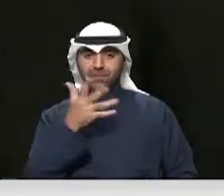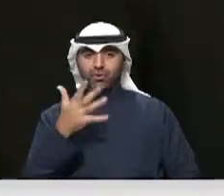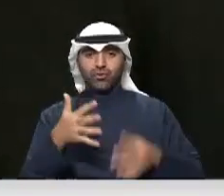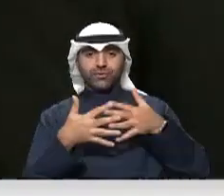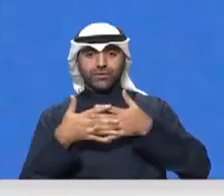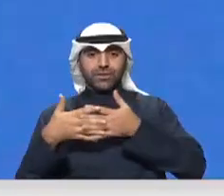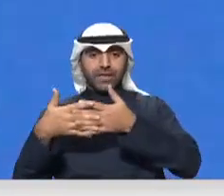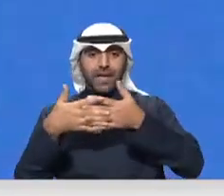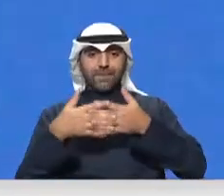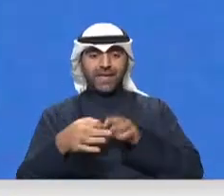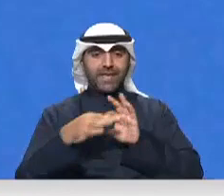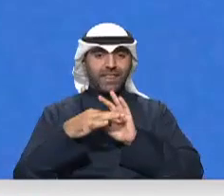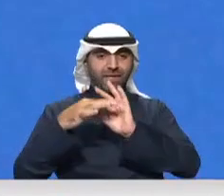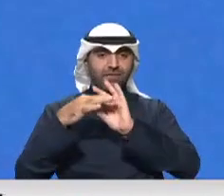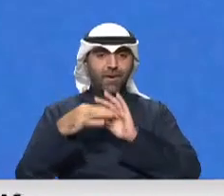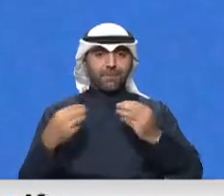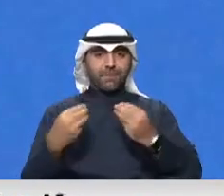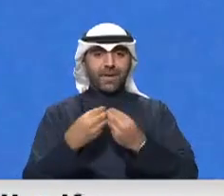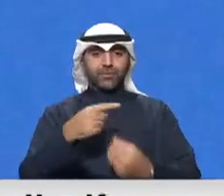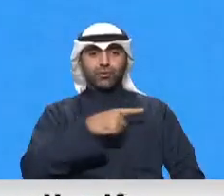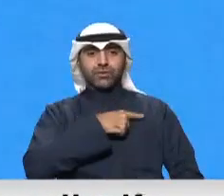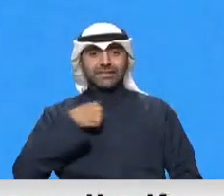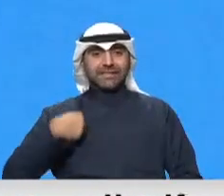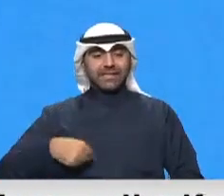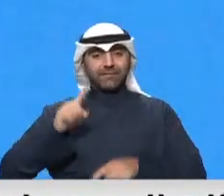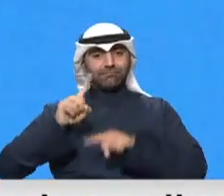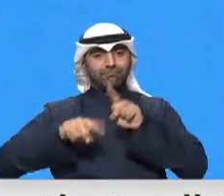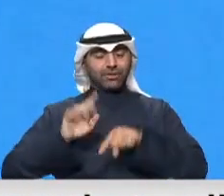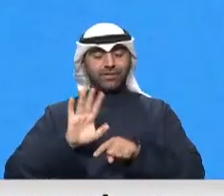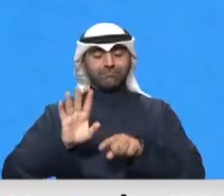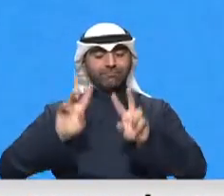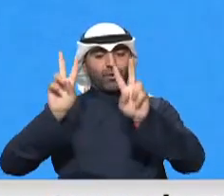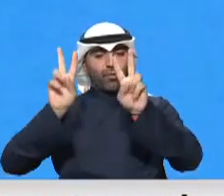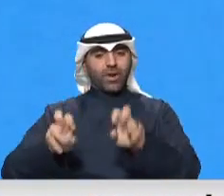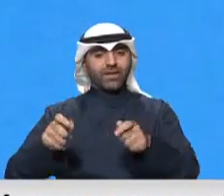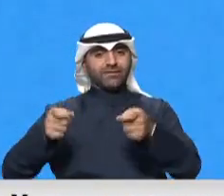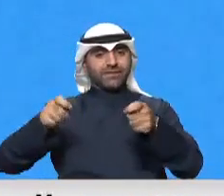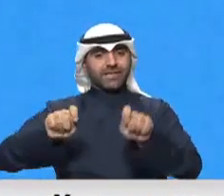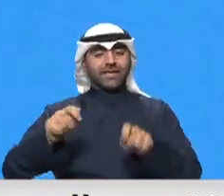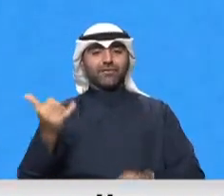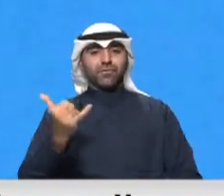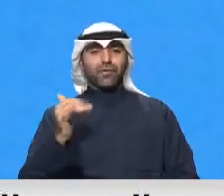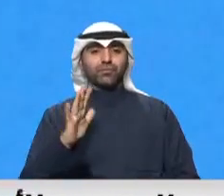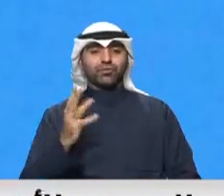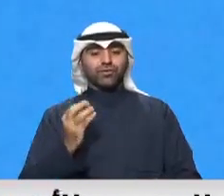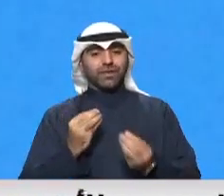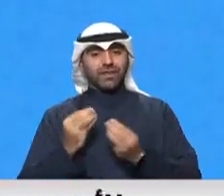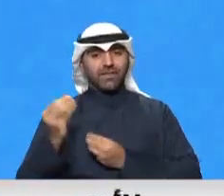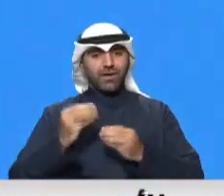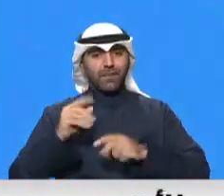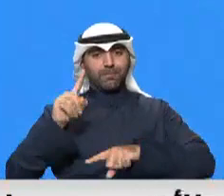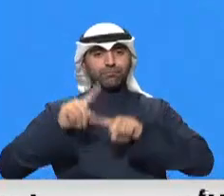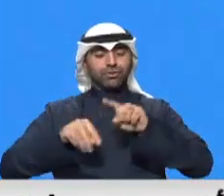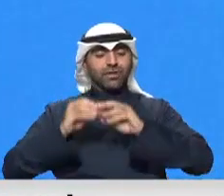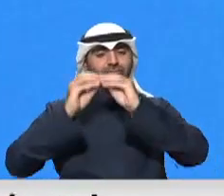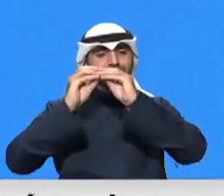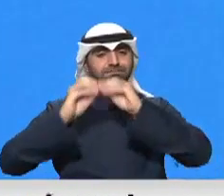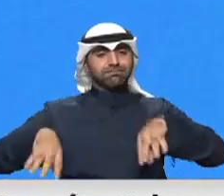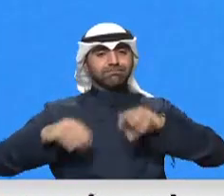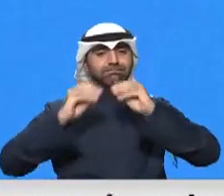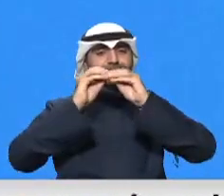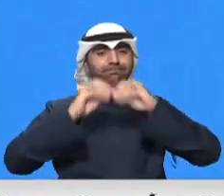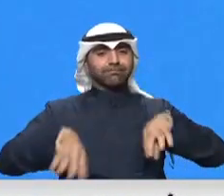التعاون وتهدئة التوتر بين الولايات المتحدة والصين، ولكن في الخفاء، أو هذا ليس ما